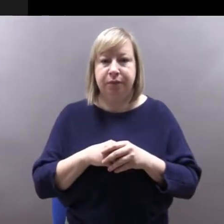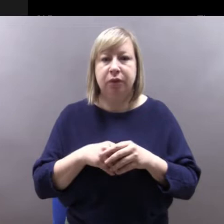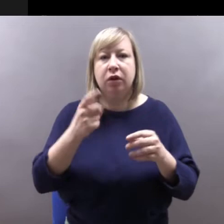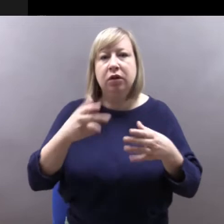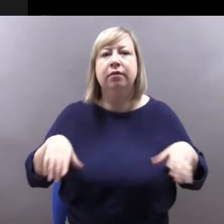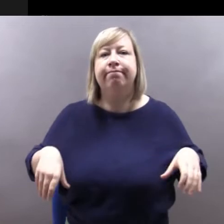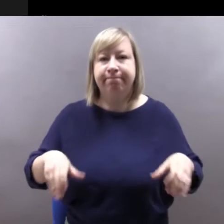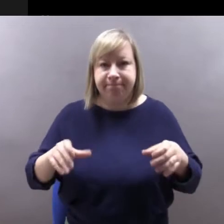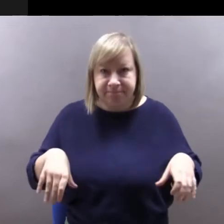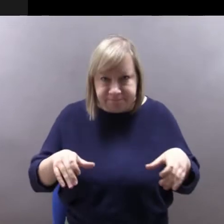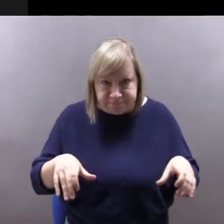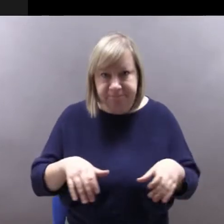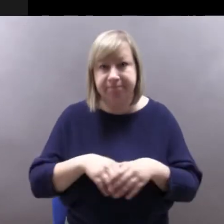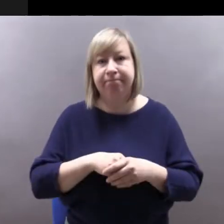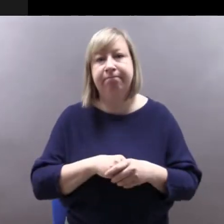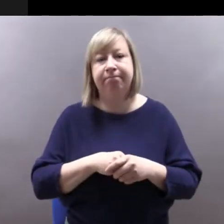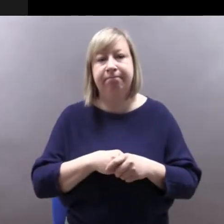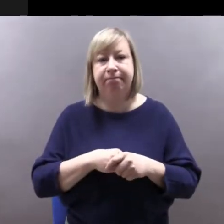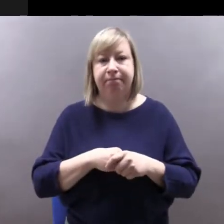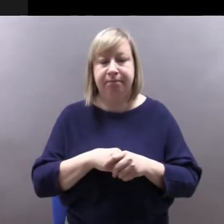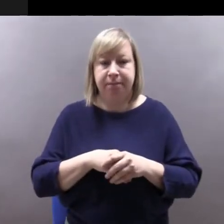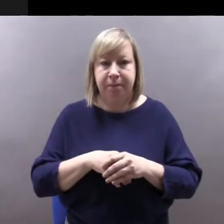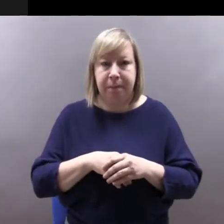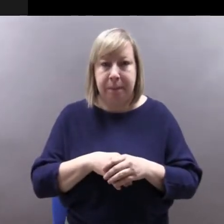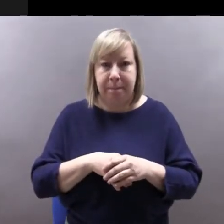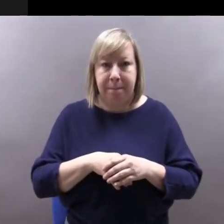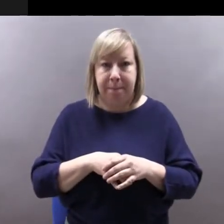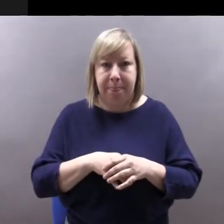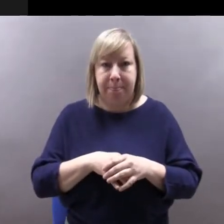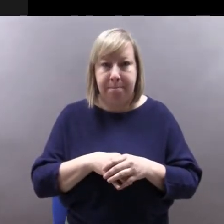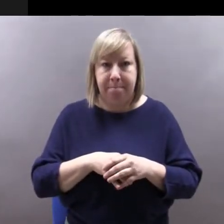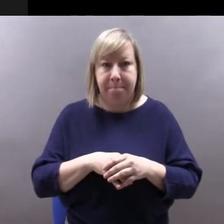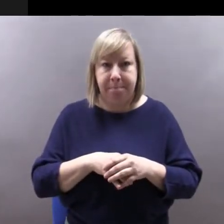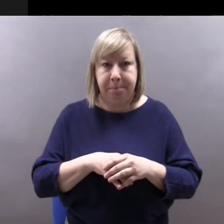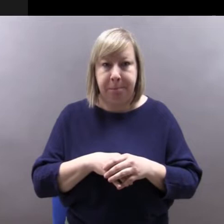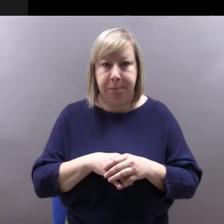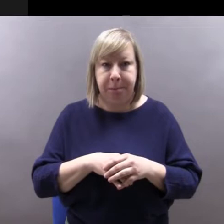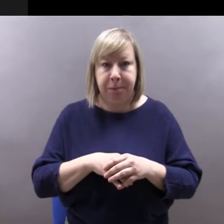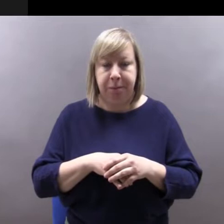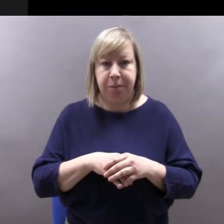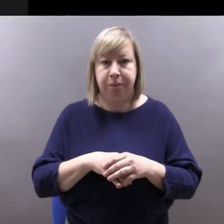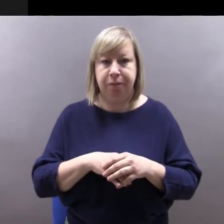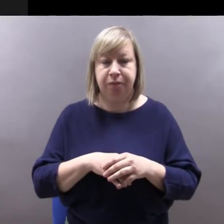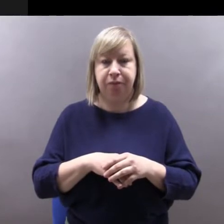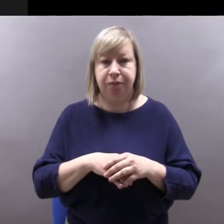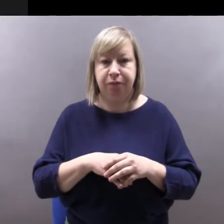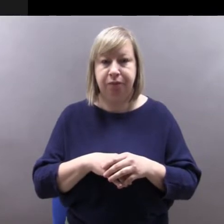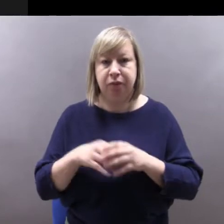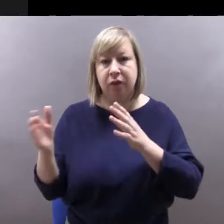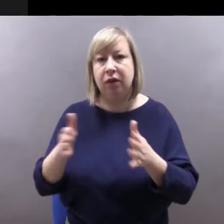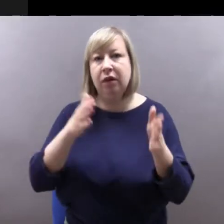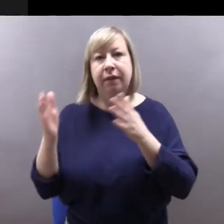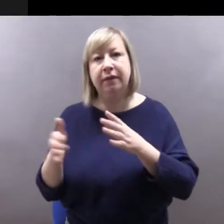Dobrze. Ty jeździsz na wózku i musimy tu dodać, że na aktywnym, który sam operujesz.